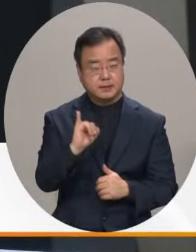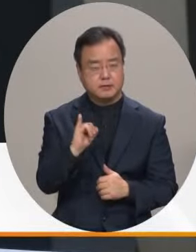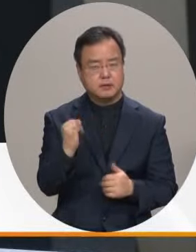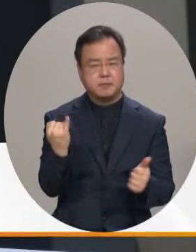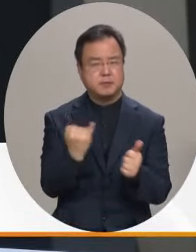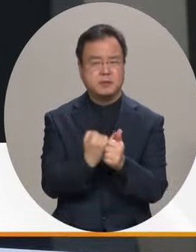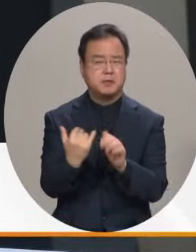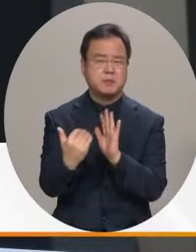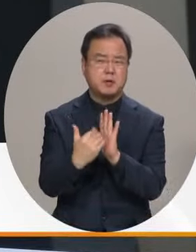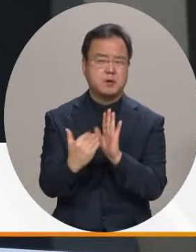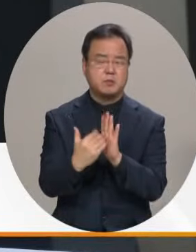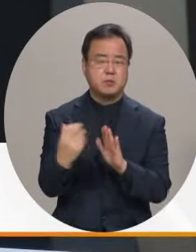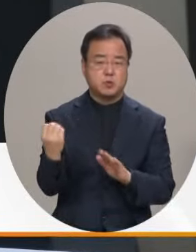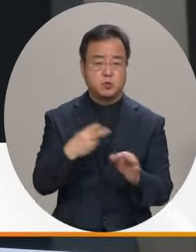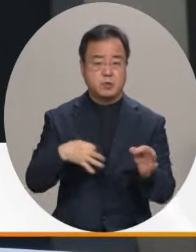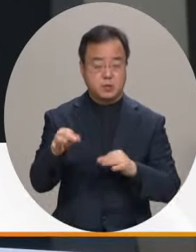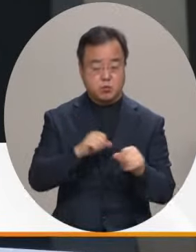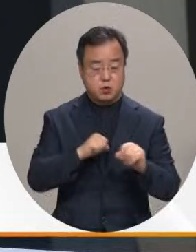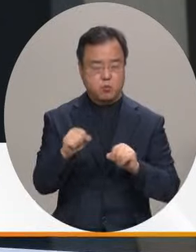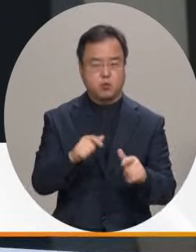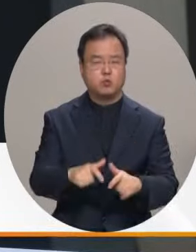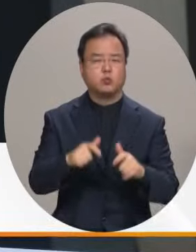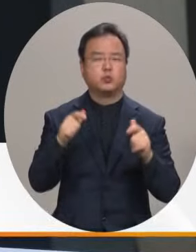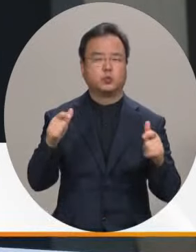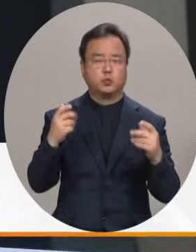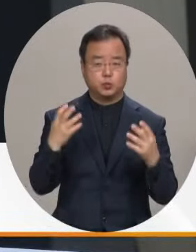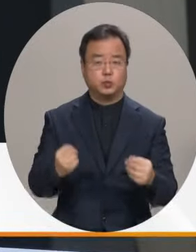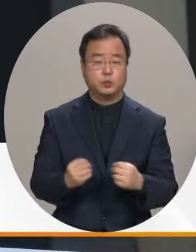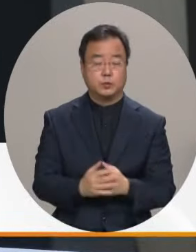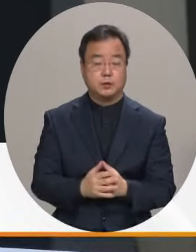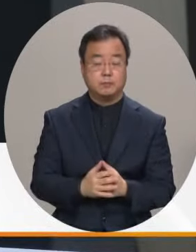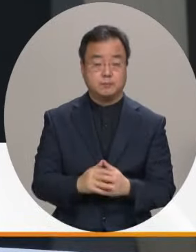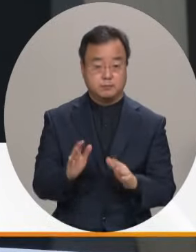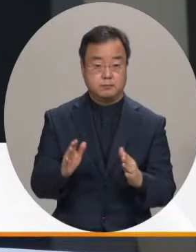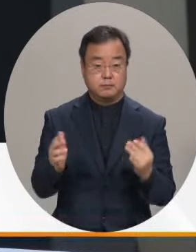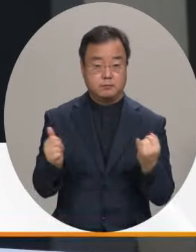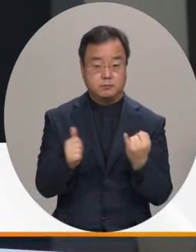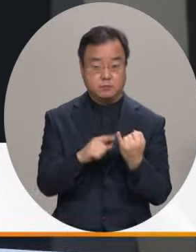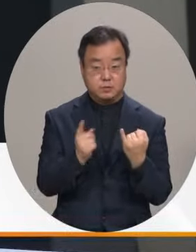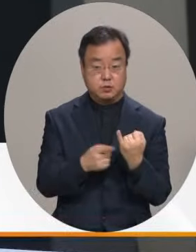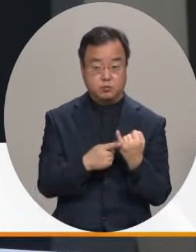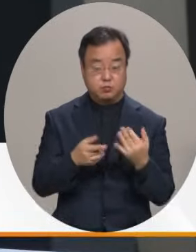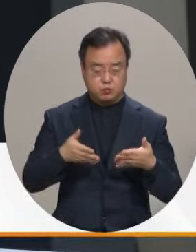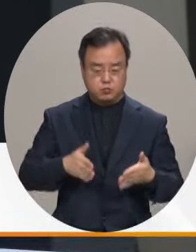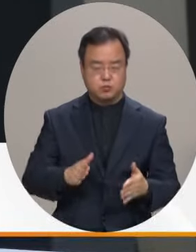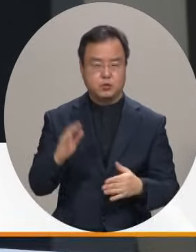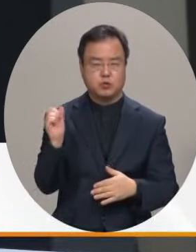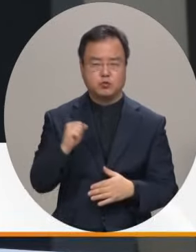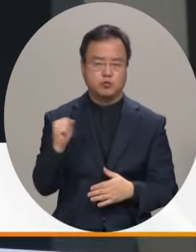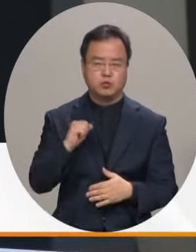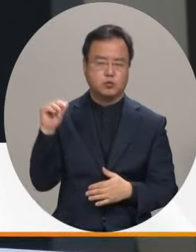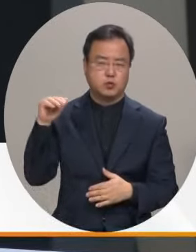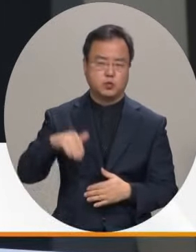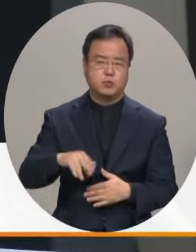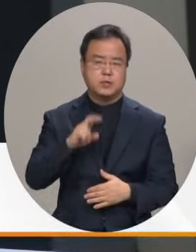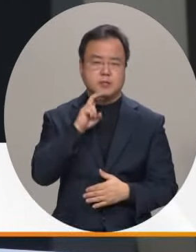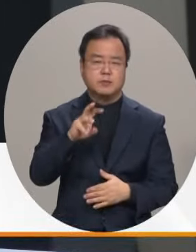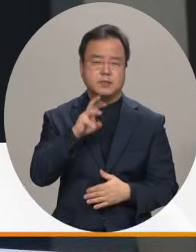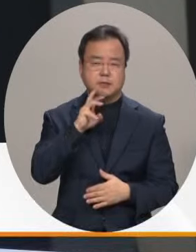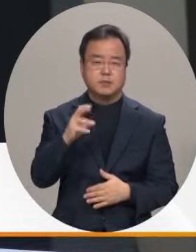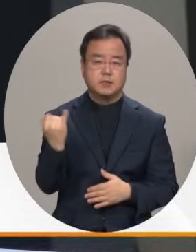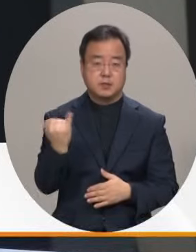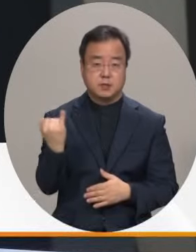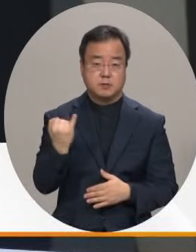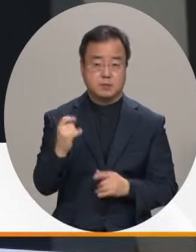증가와 경제 활동의 증가가 두드러집니다 그러다 보니 출산율도 당연히 함께 떨어졌습니다 2 30대 여성들이